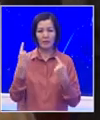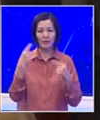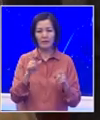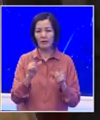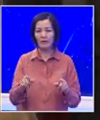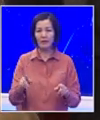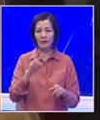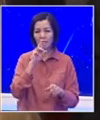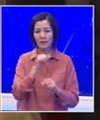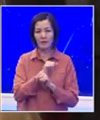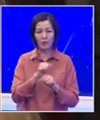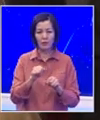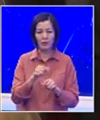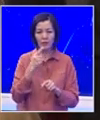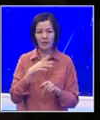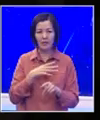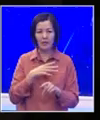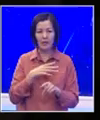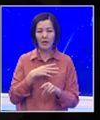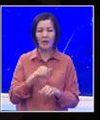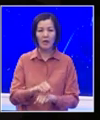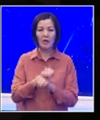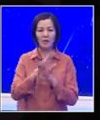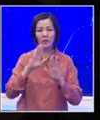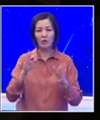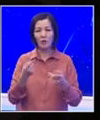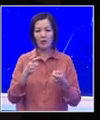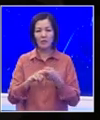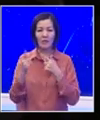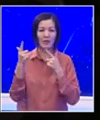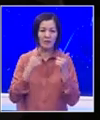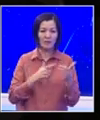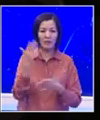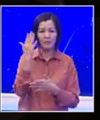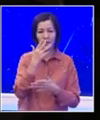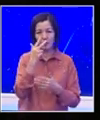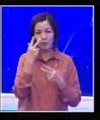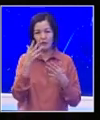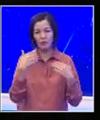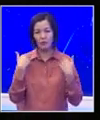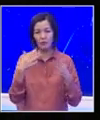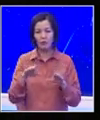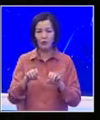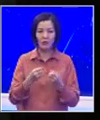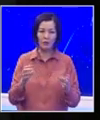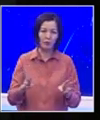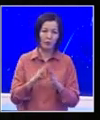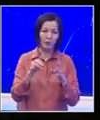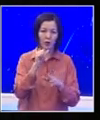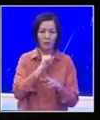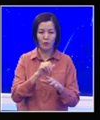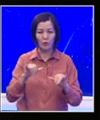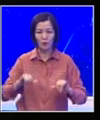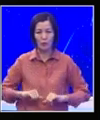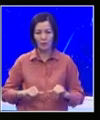екен дейді. Бұл күні түрме тұрғындарына қаңтар оқиғасына қатысты әзірленген бейнероликте көрсетілді. Қиратып шағу, ұрлау, тонау,